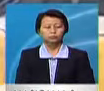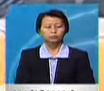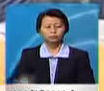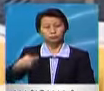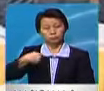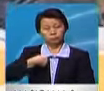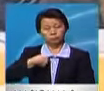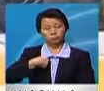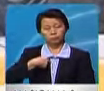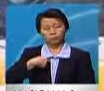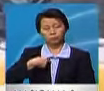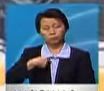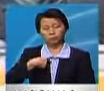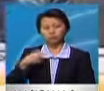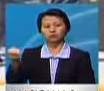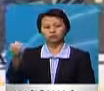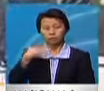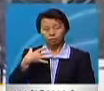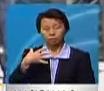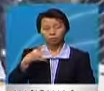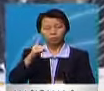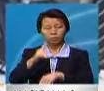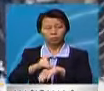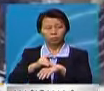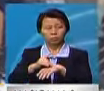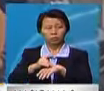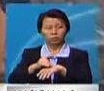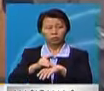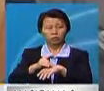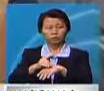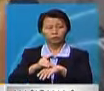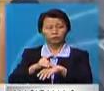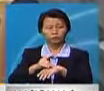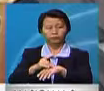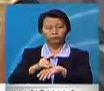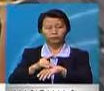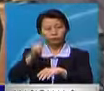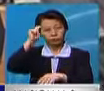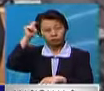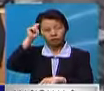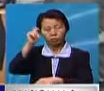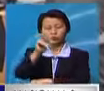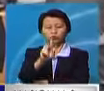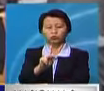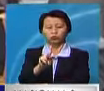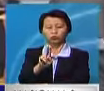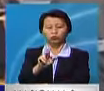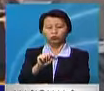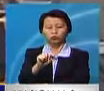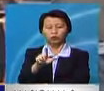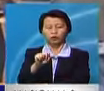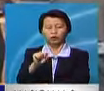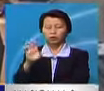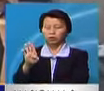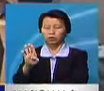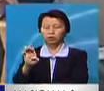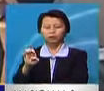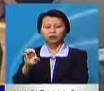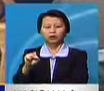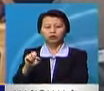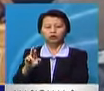Saya difahamkan di Kuala Besut. Kuala Besut baru ni pun kita adakan pada bulan puasa